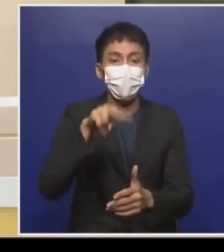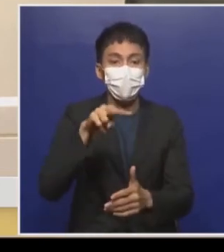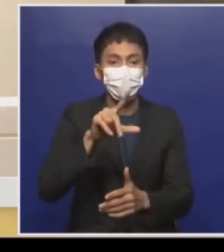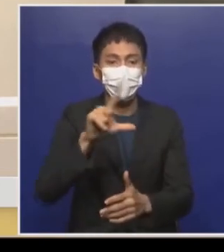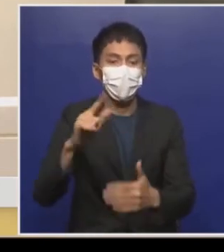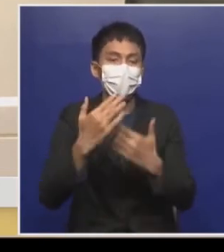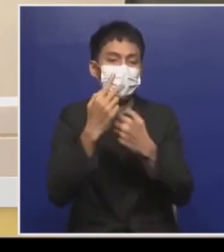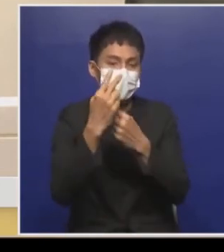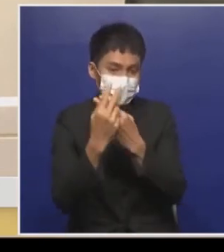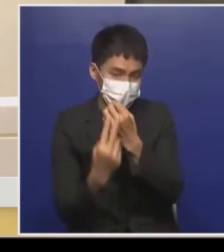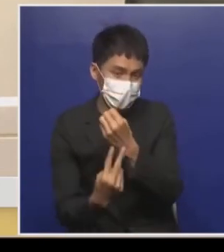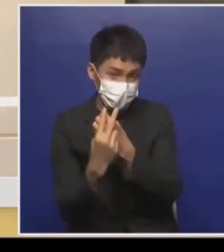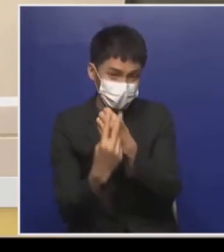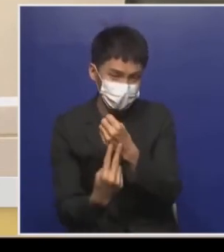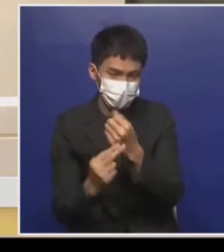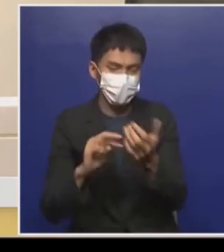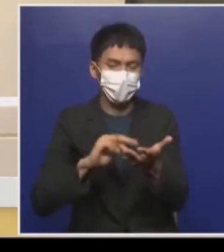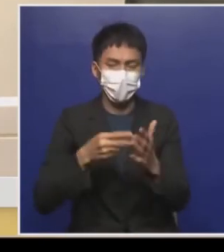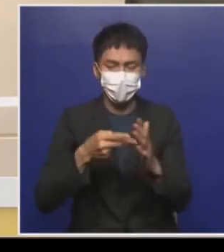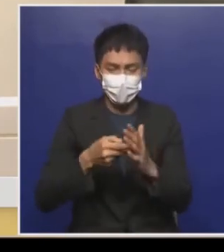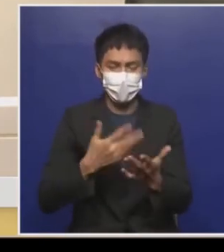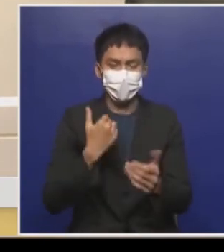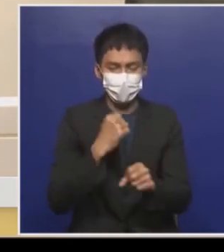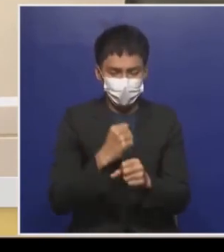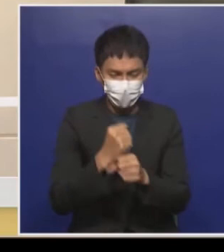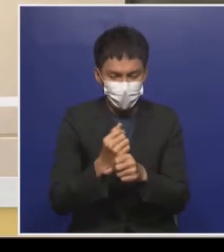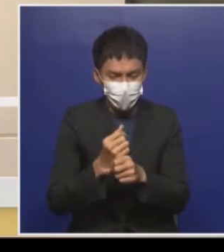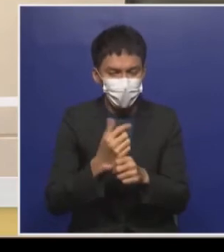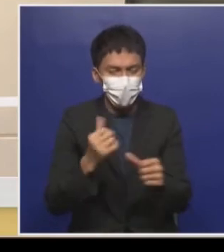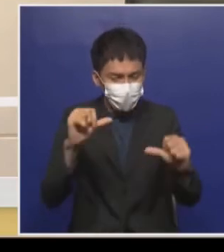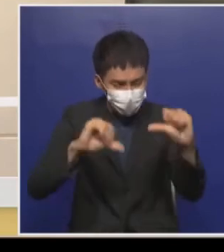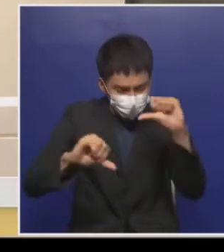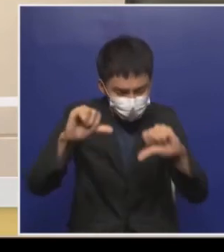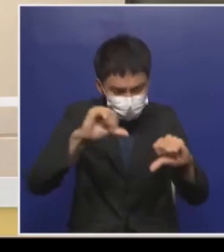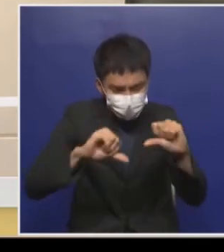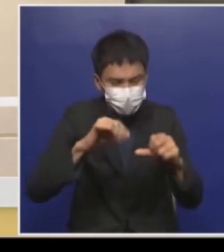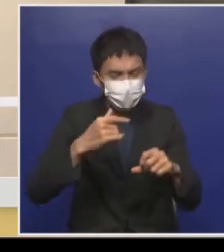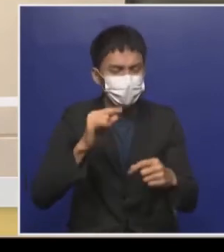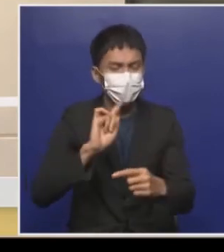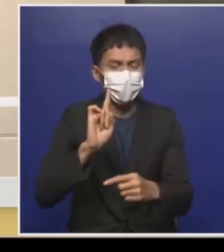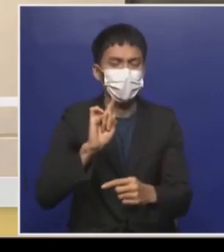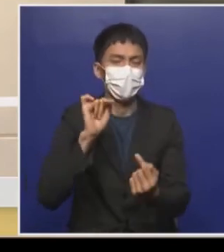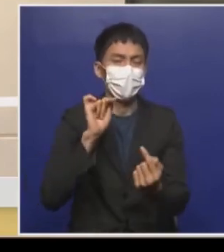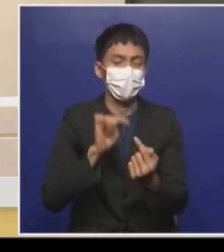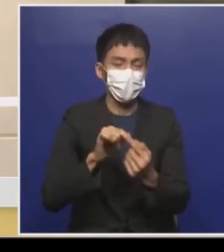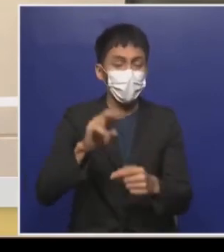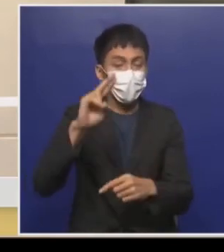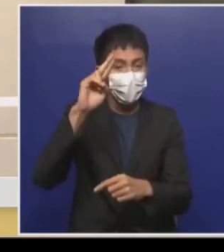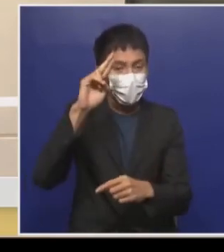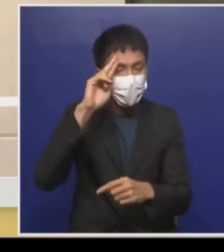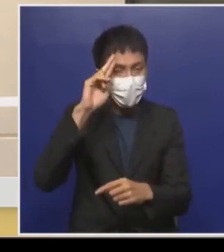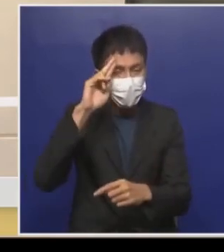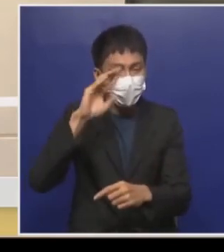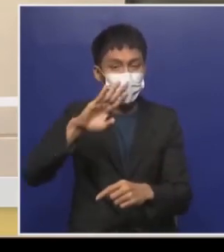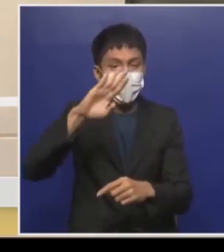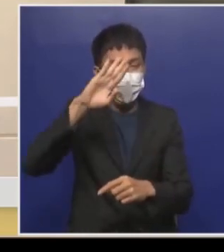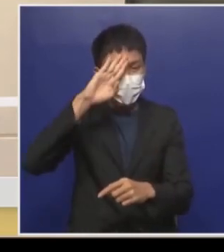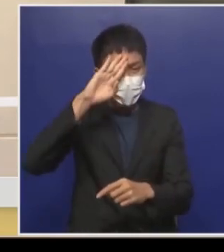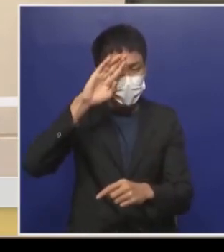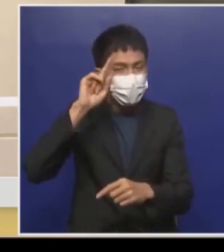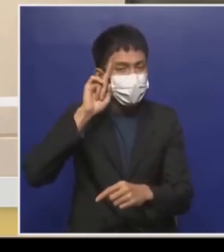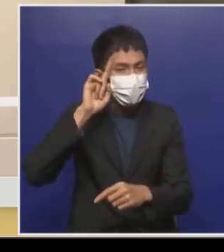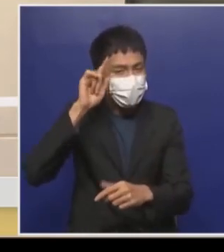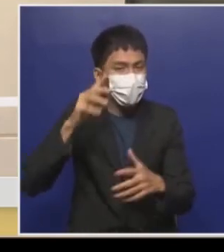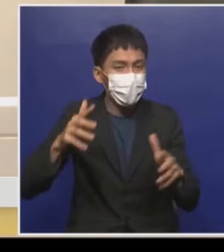วัคซีนแก้ปัญหารกไ้วดใหญ่เม 5 ปที่แล้ว Bill Gates บอกว่า โรคนี้อนาคตไม่ทราบมาเมไร